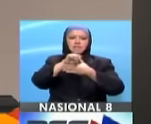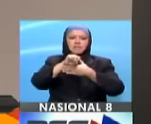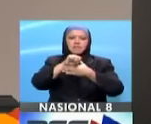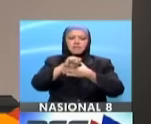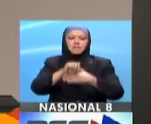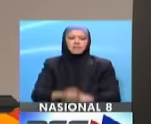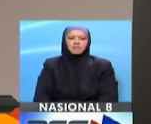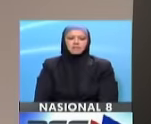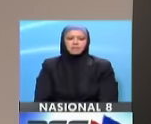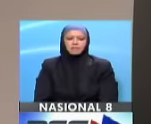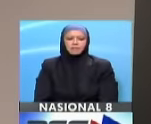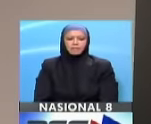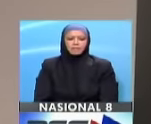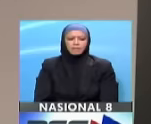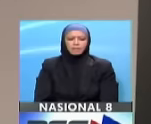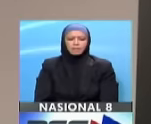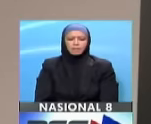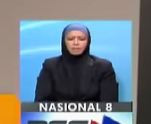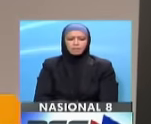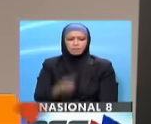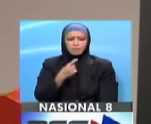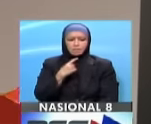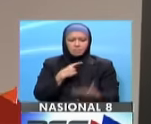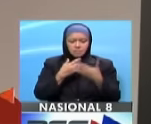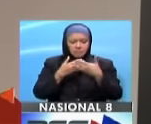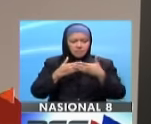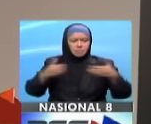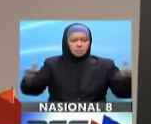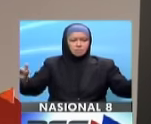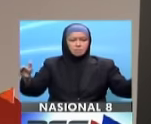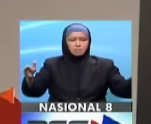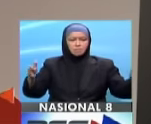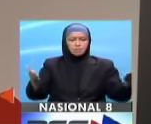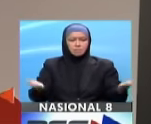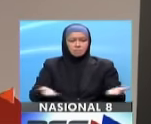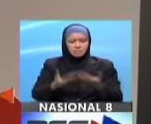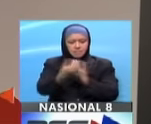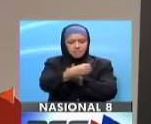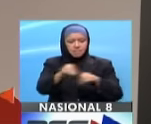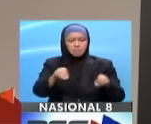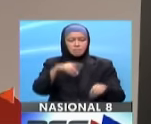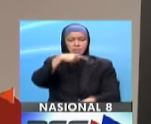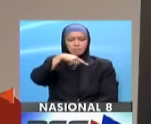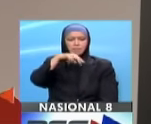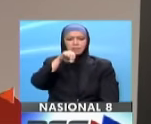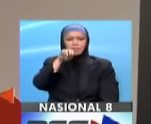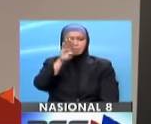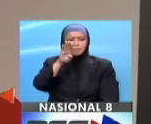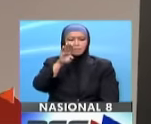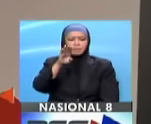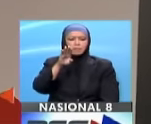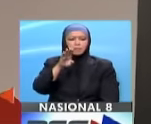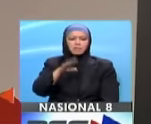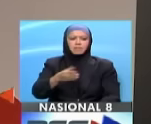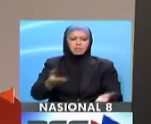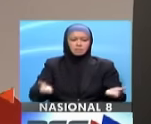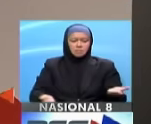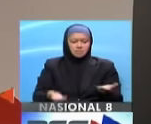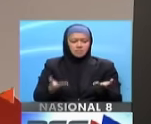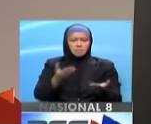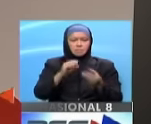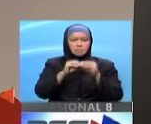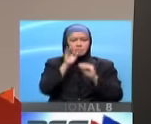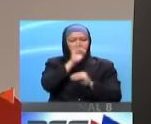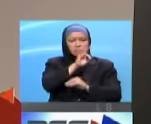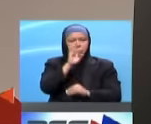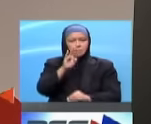opening of the PNB Global Office at 77 Queen Victoria Street is a